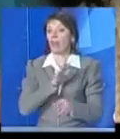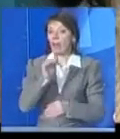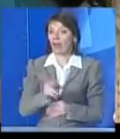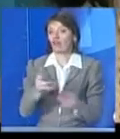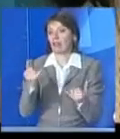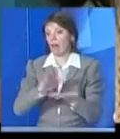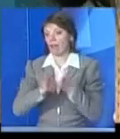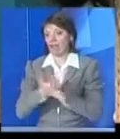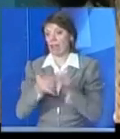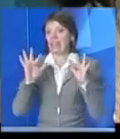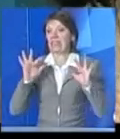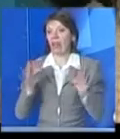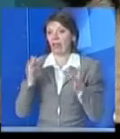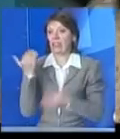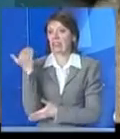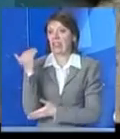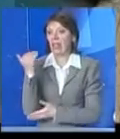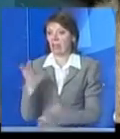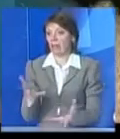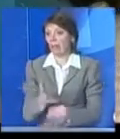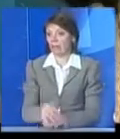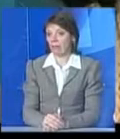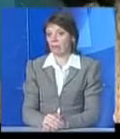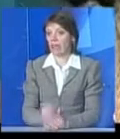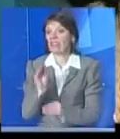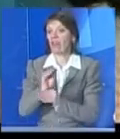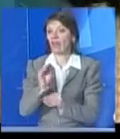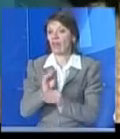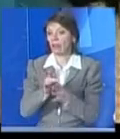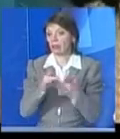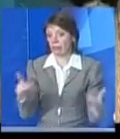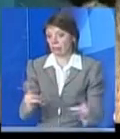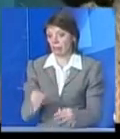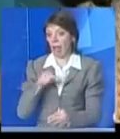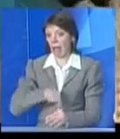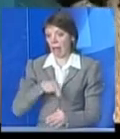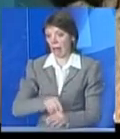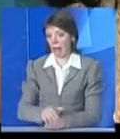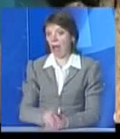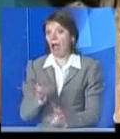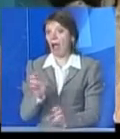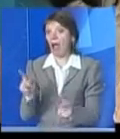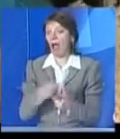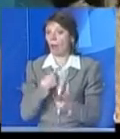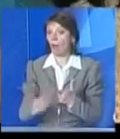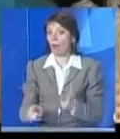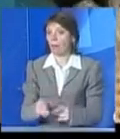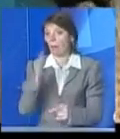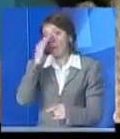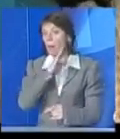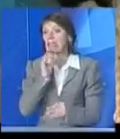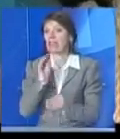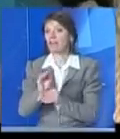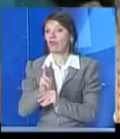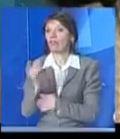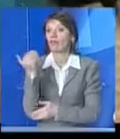Або ну, дитина вдалася там в тата, звинувачують там дитину зразу ж наперед. Або батьки звинувачують,